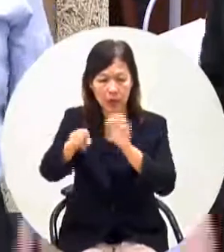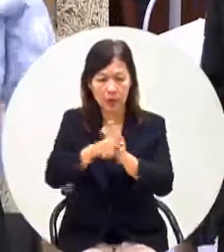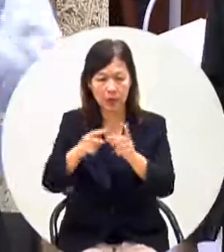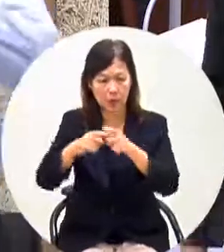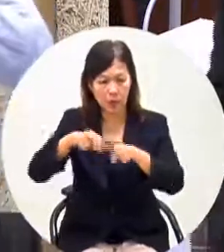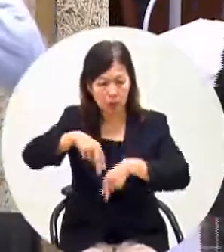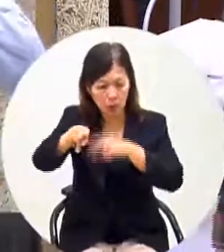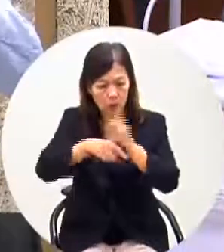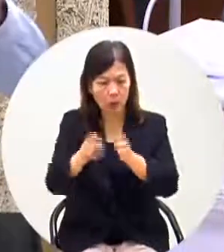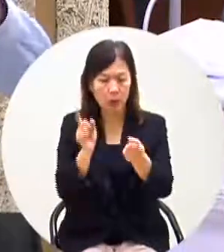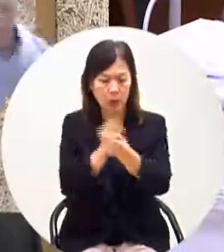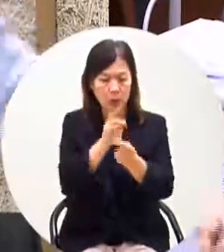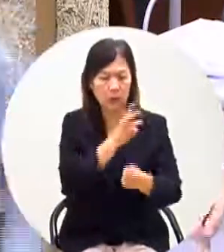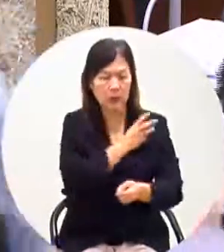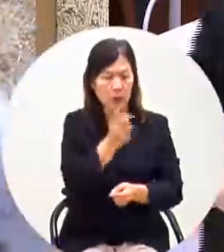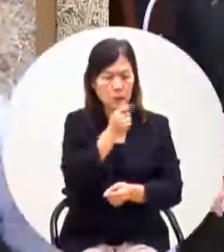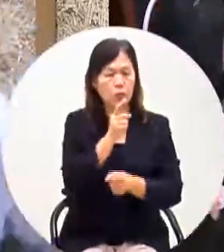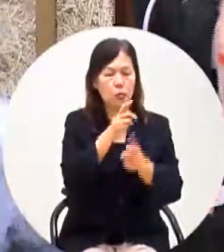你先请坐。